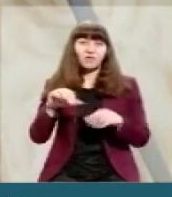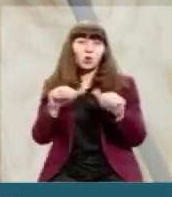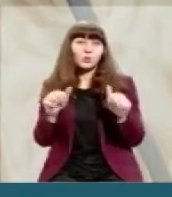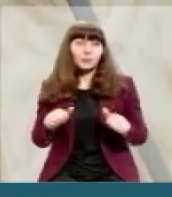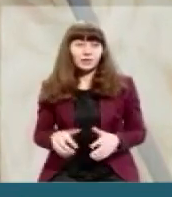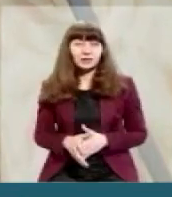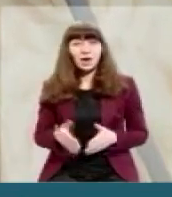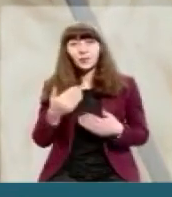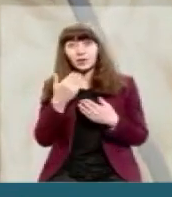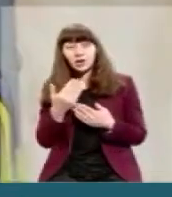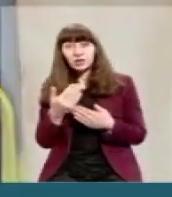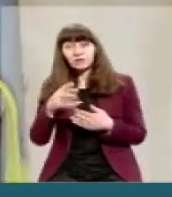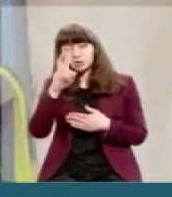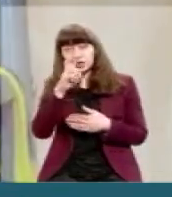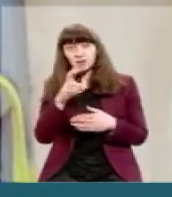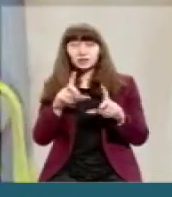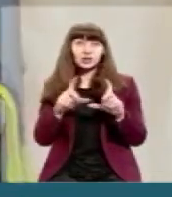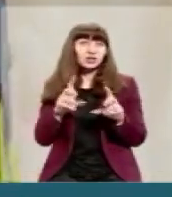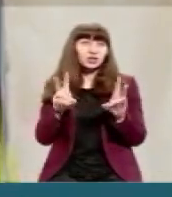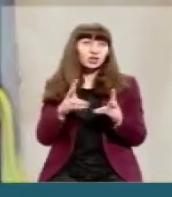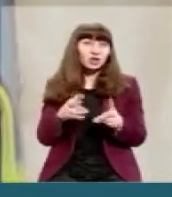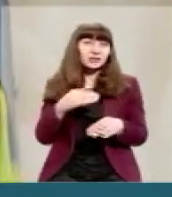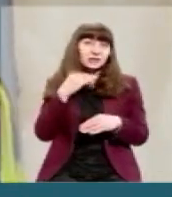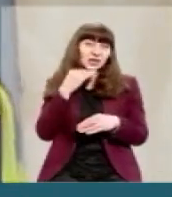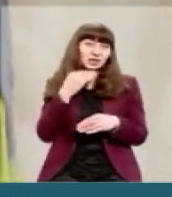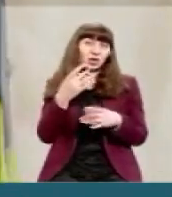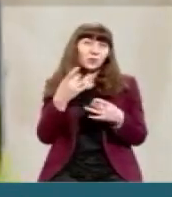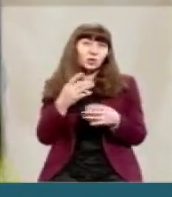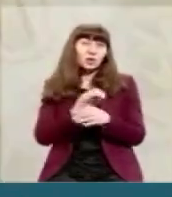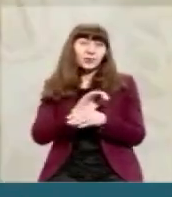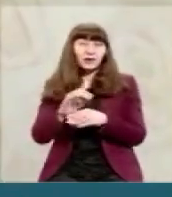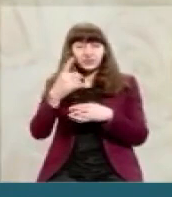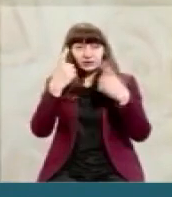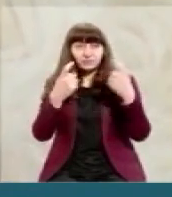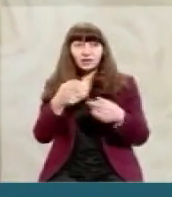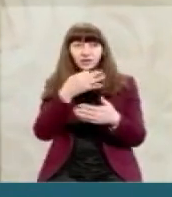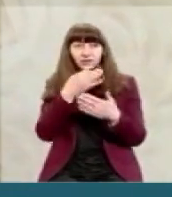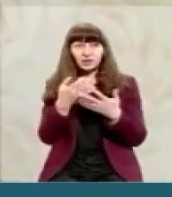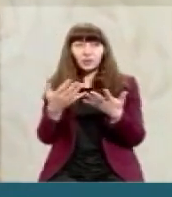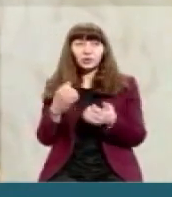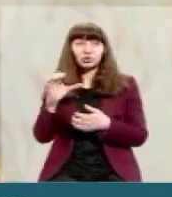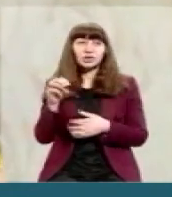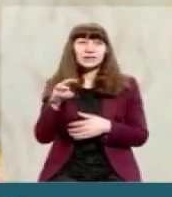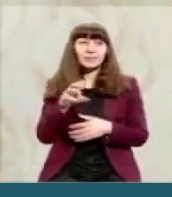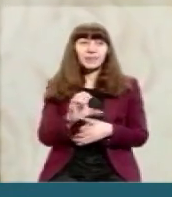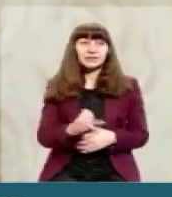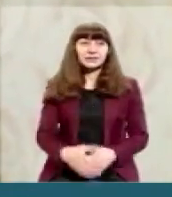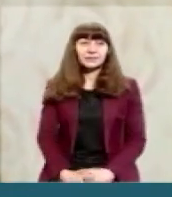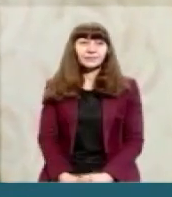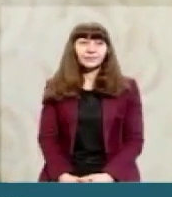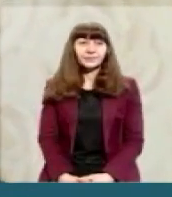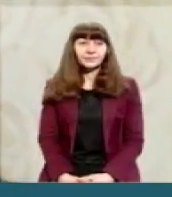господдержку, то есть обращаться им в госструктуры нет необходимости. Достаточно отправить необходимую информацию в ответ на полученное СМС. Алмажана